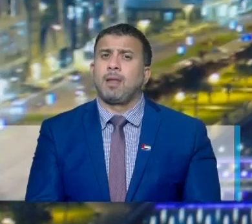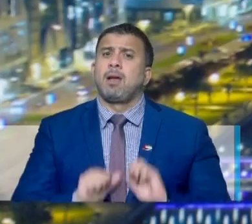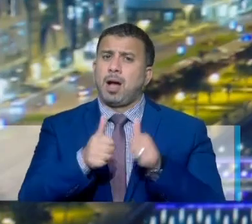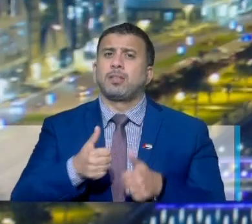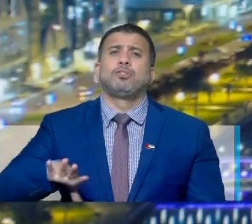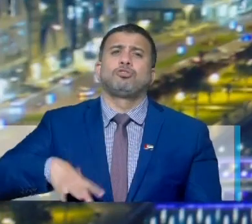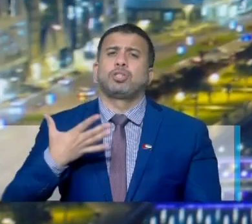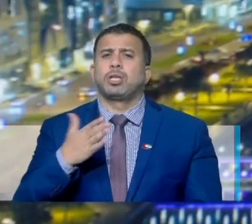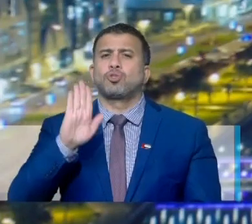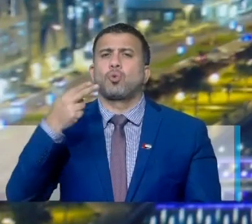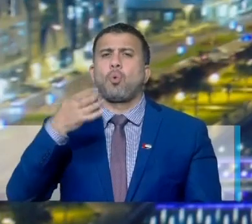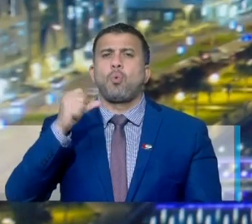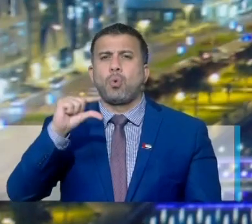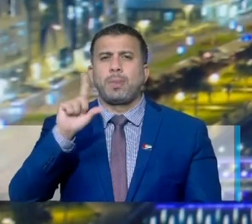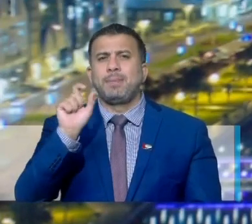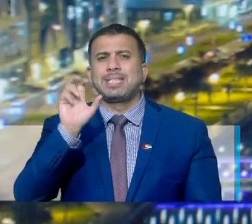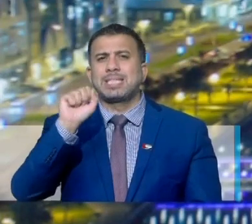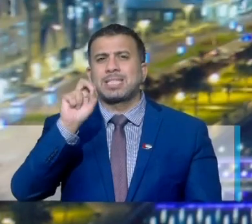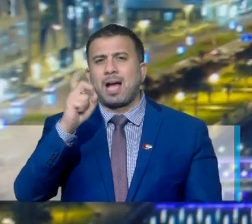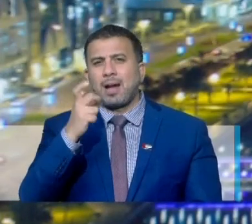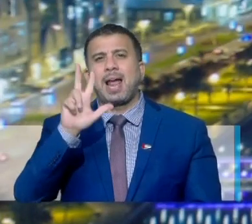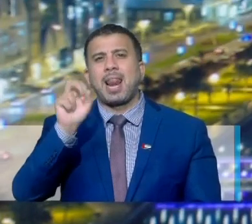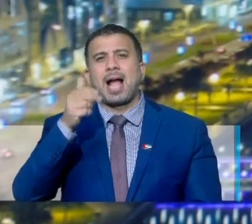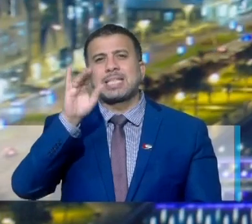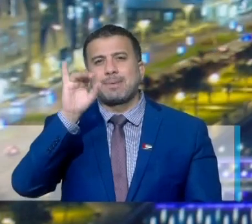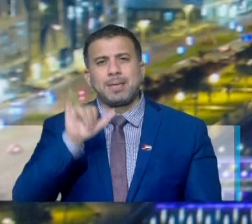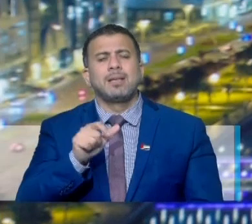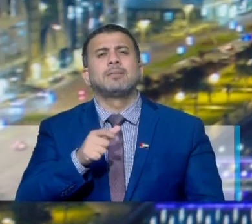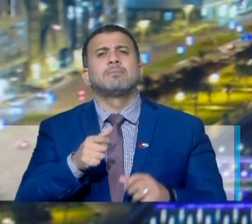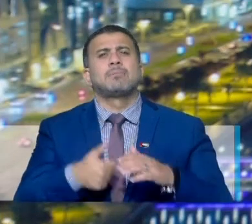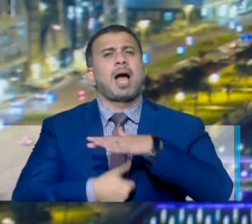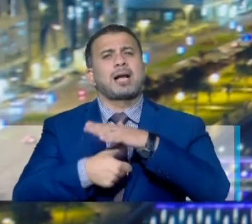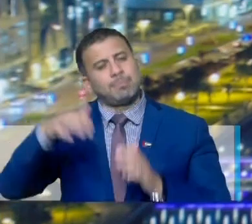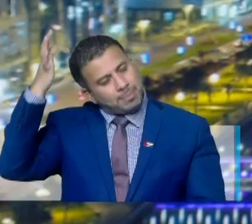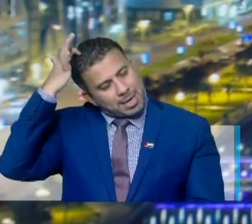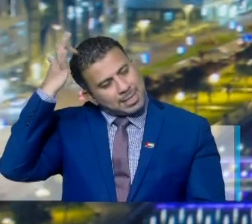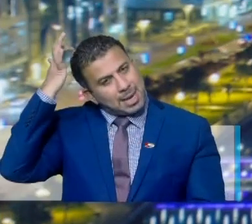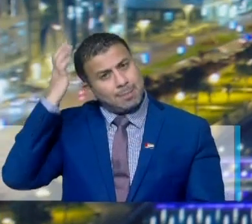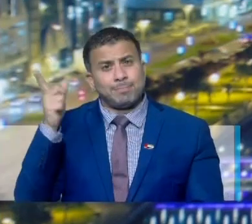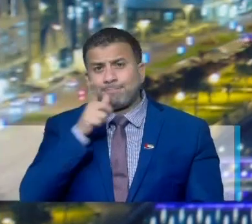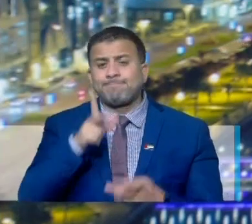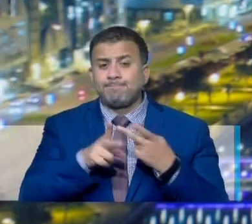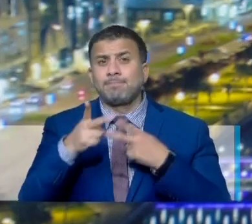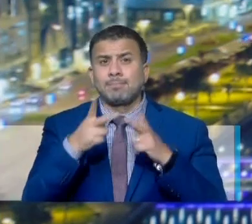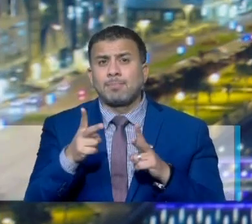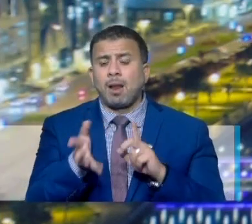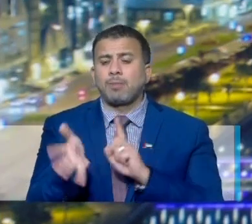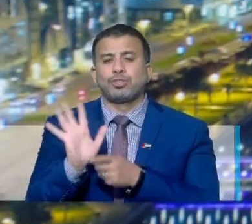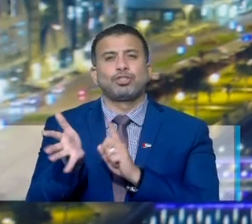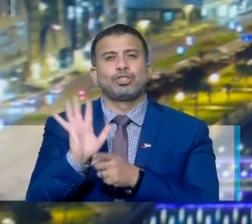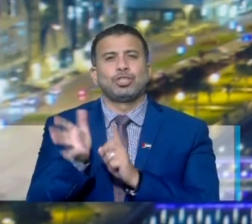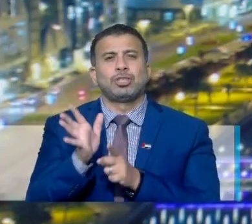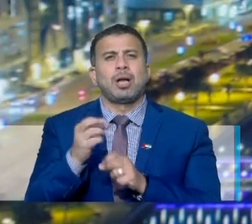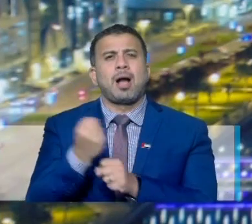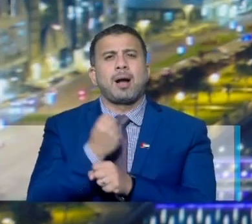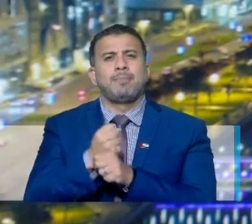حضر صاحب السمو الشيخ سعود بن صقر القاسمي عضو المجلس الاعلى حاكم راس الخيمه افتتاح النسخه ال 15م عش